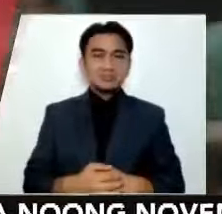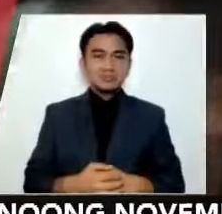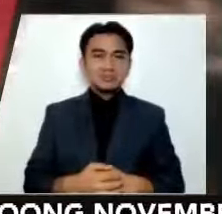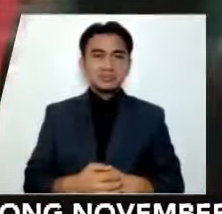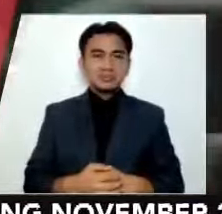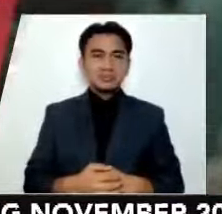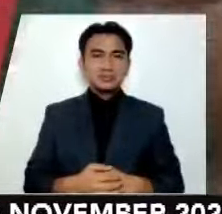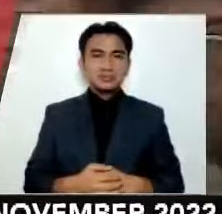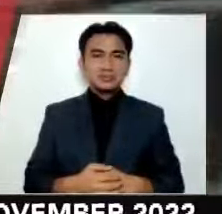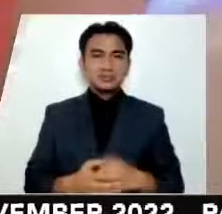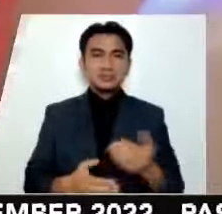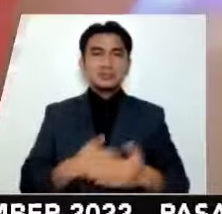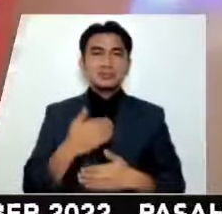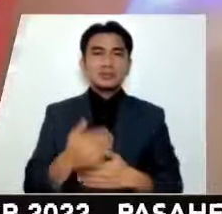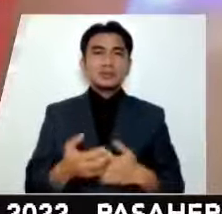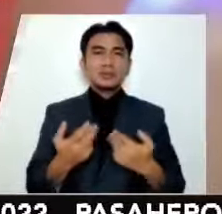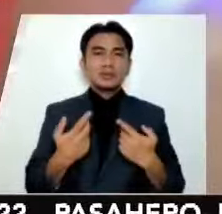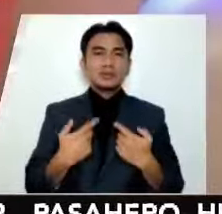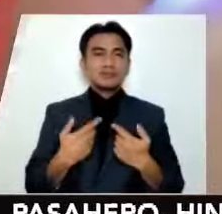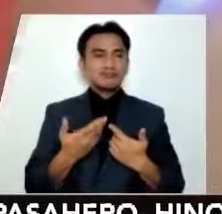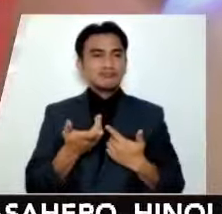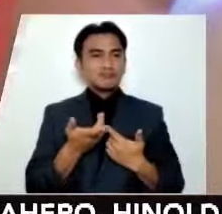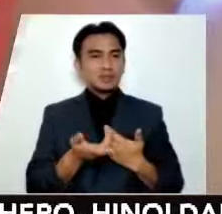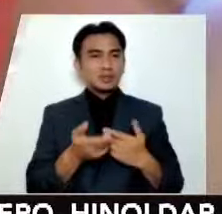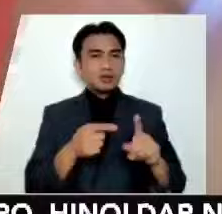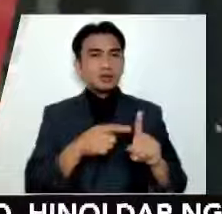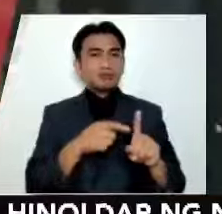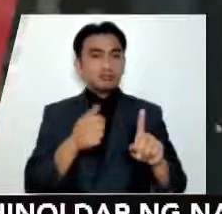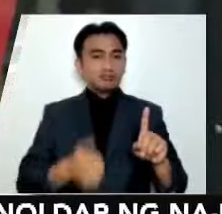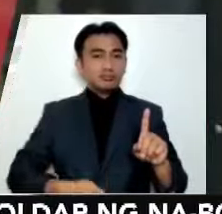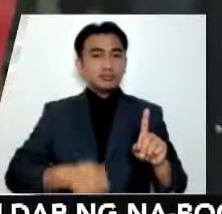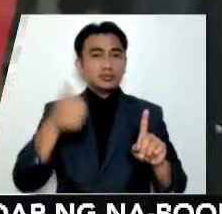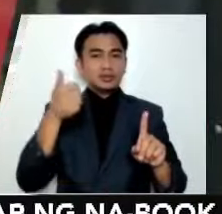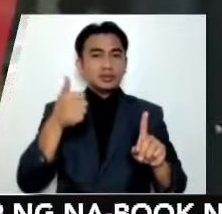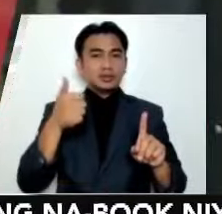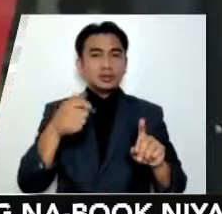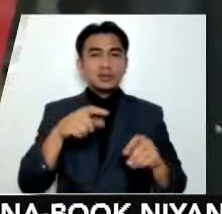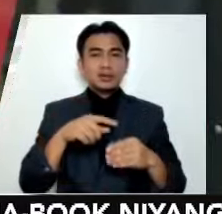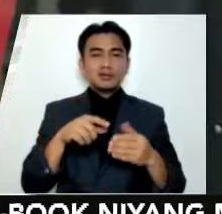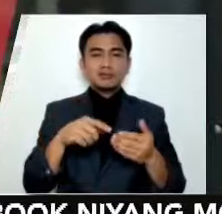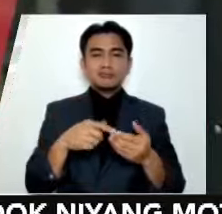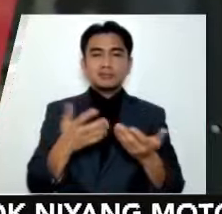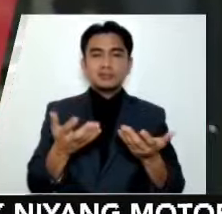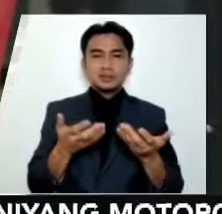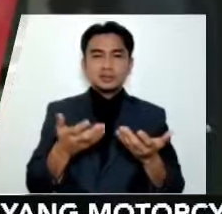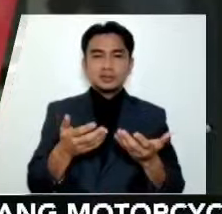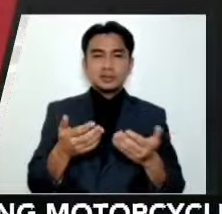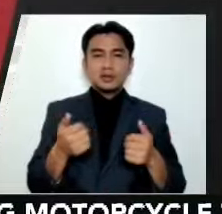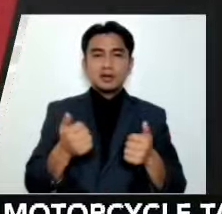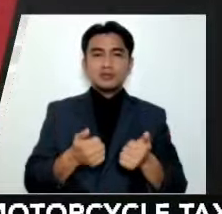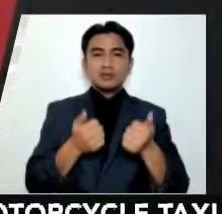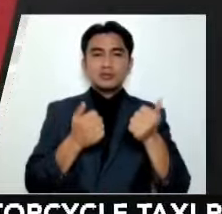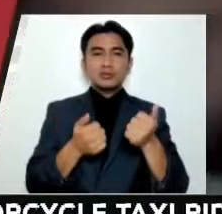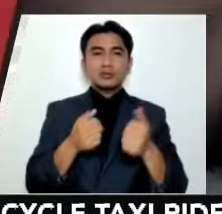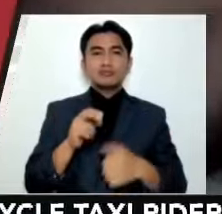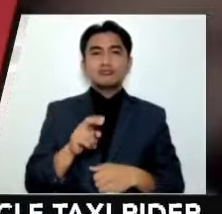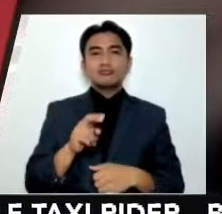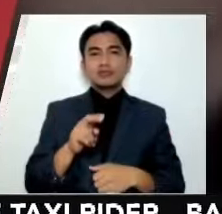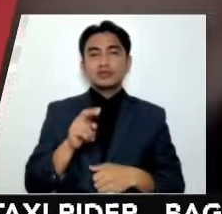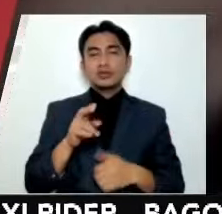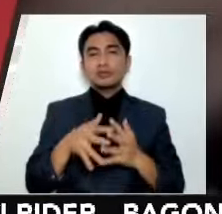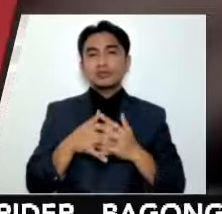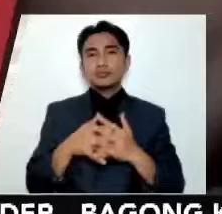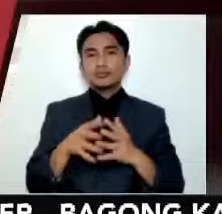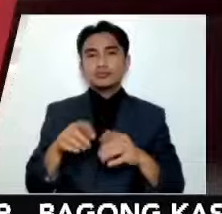Sparkle star Ashley Ortega nanalong Best Actress sa Harlem International Film Festival sa New York City para sa